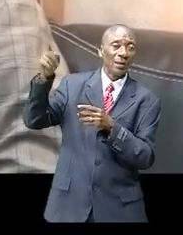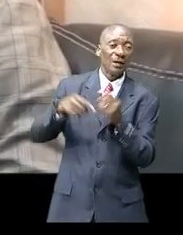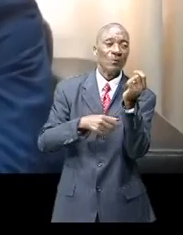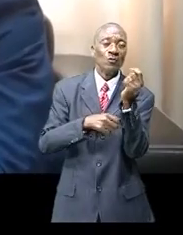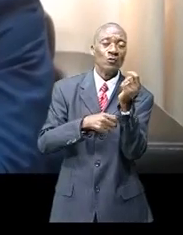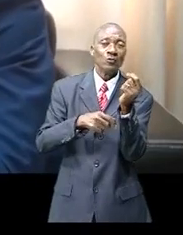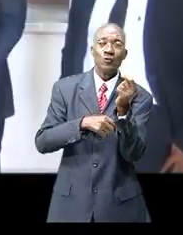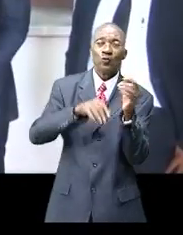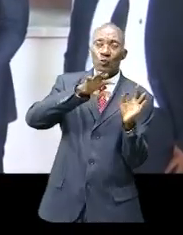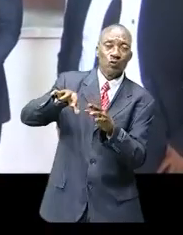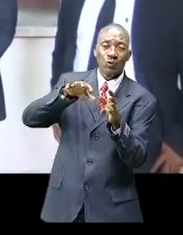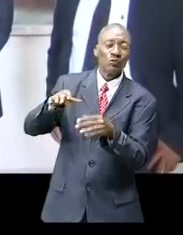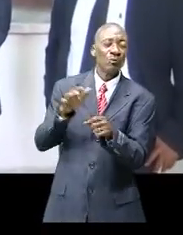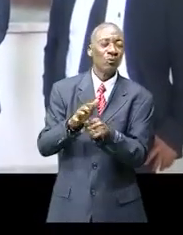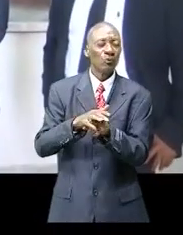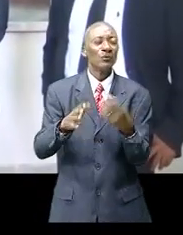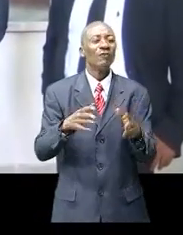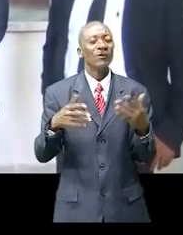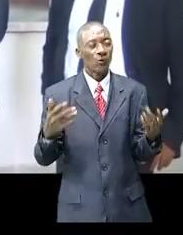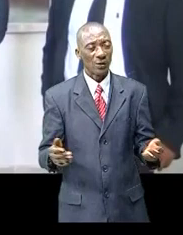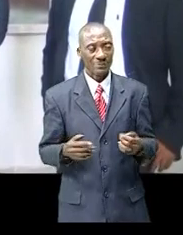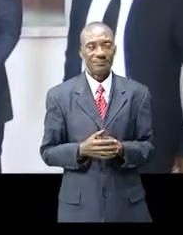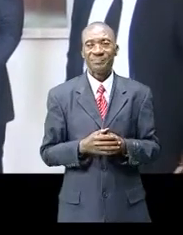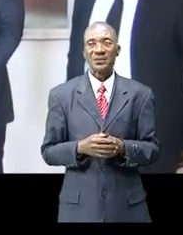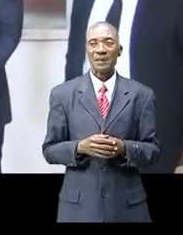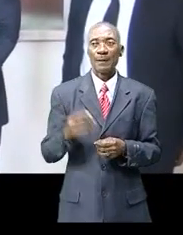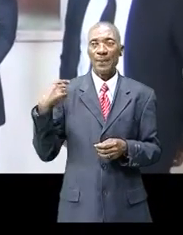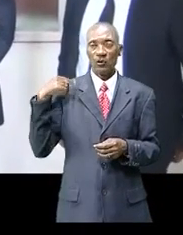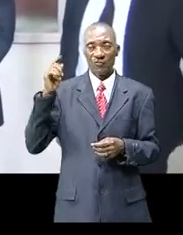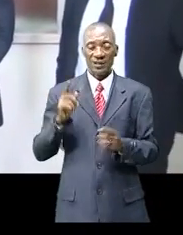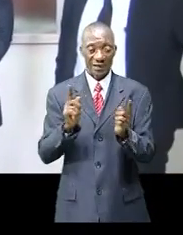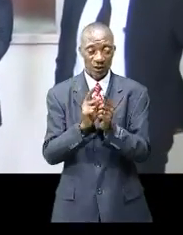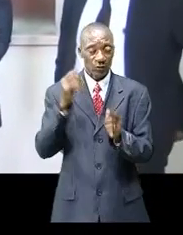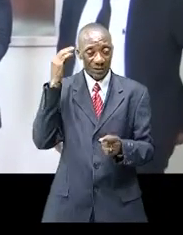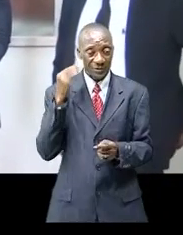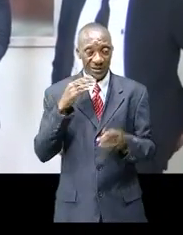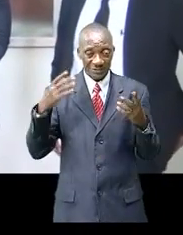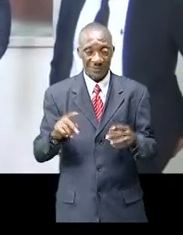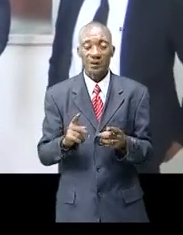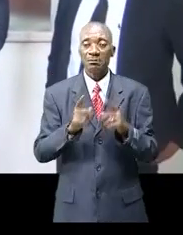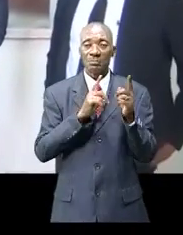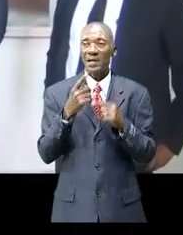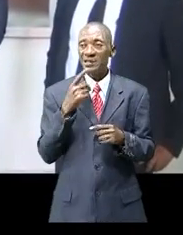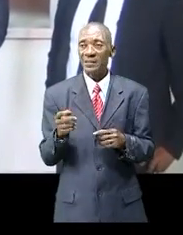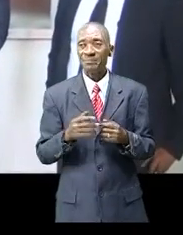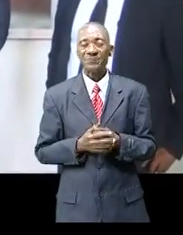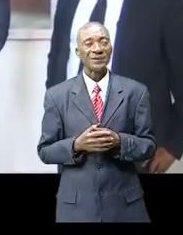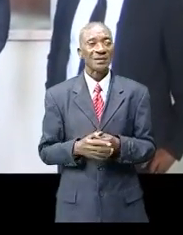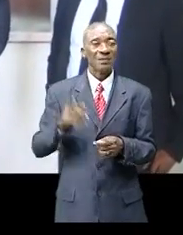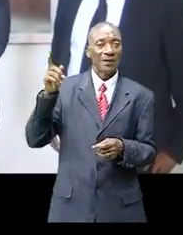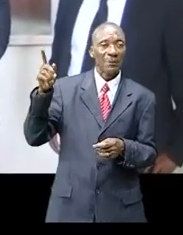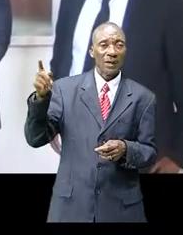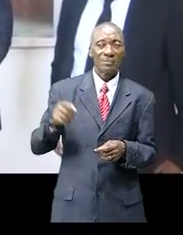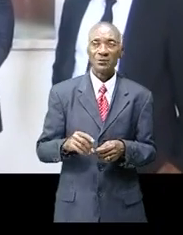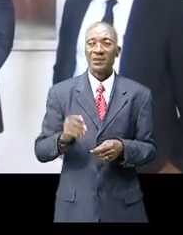d'autres problèmes. Nous sommes face à une situation assez explosive. Il y a des sites qui ne sont pas encore recensés. Il y a des villages aujourd'hui ou